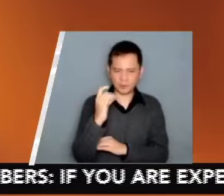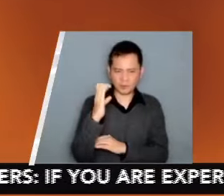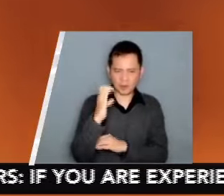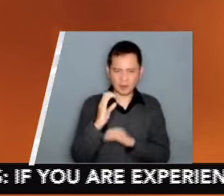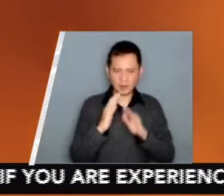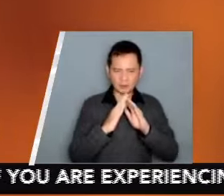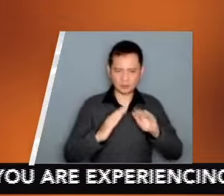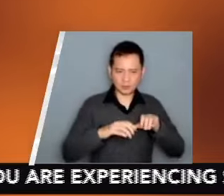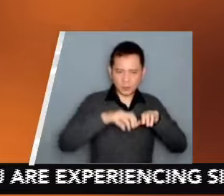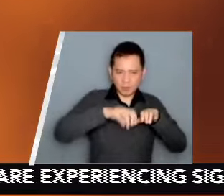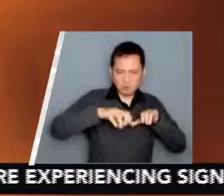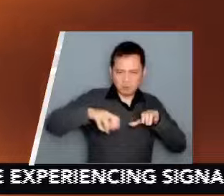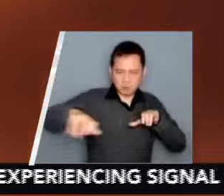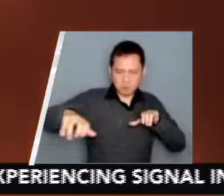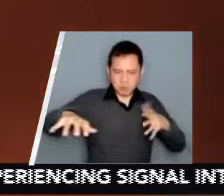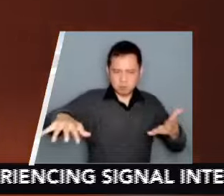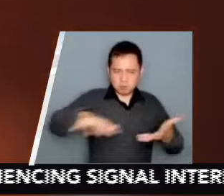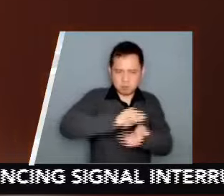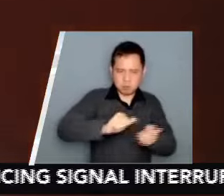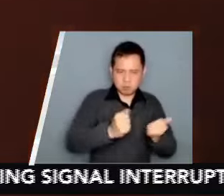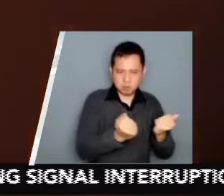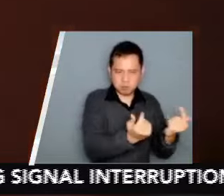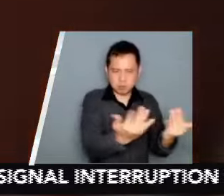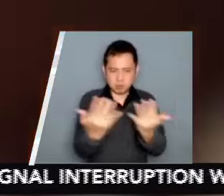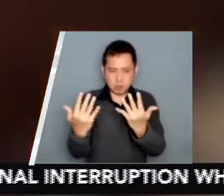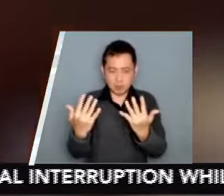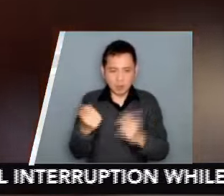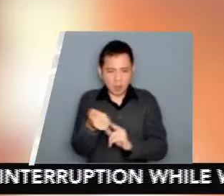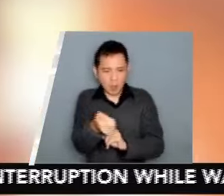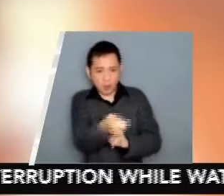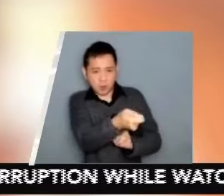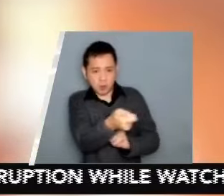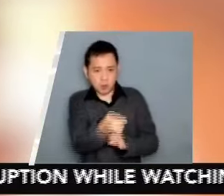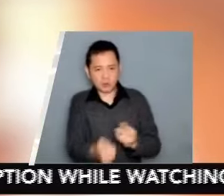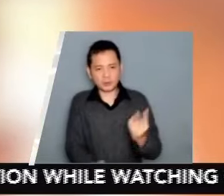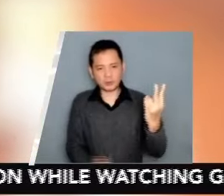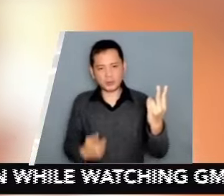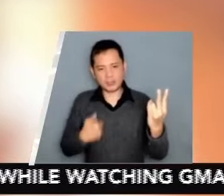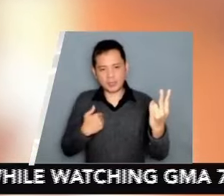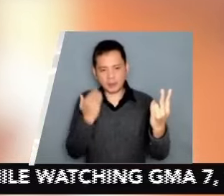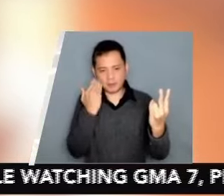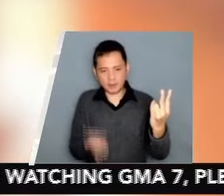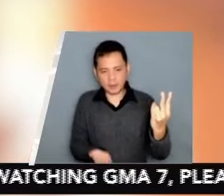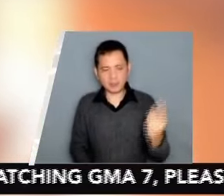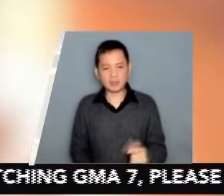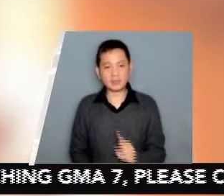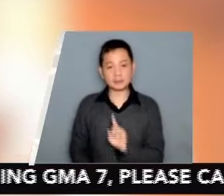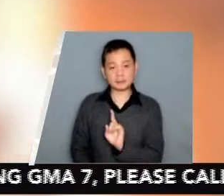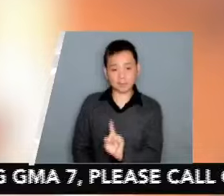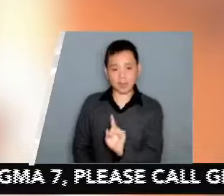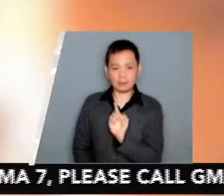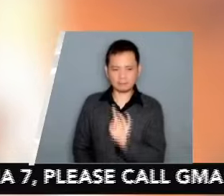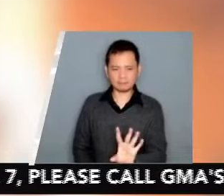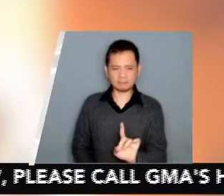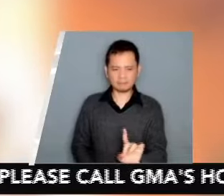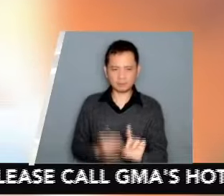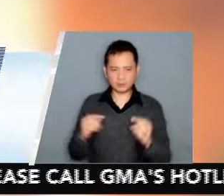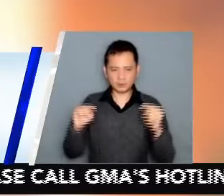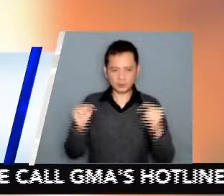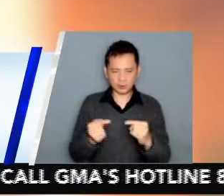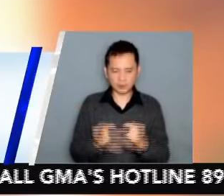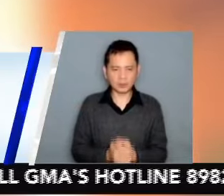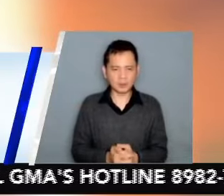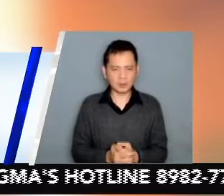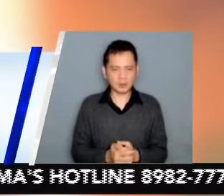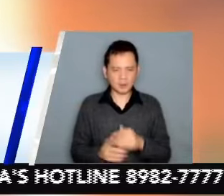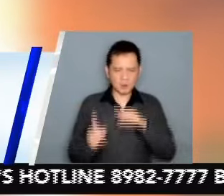ikatlong alarma. Ayon sa mga bumbero, 2 menor de edad ang nasawi at 1 nasugatan. Hindi naman bababa sa 200 pamilya ang